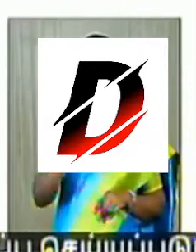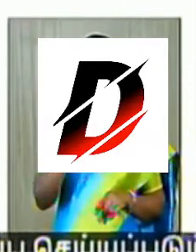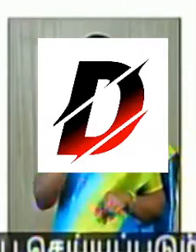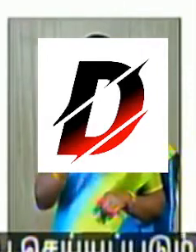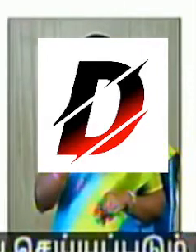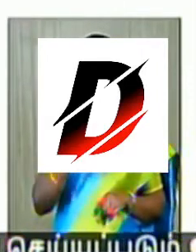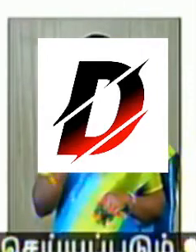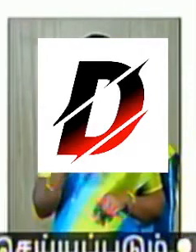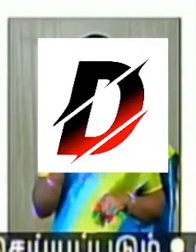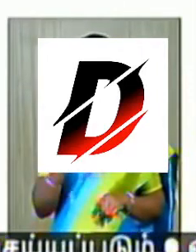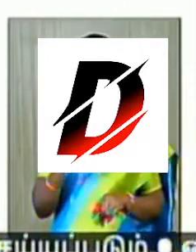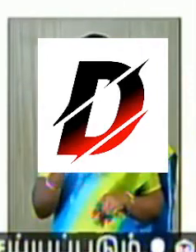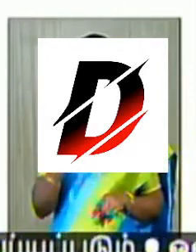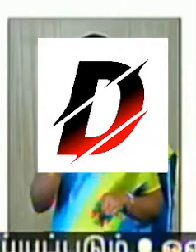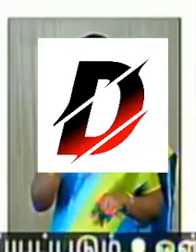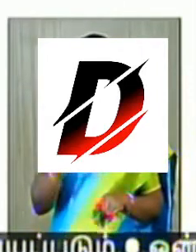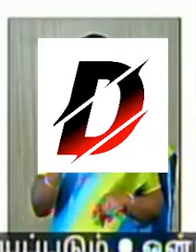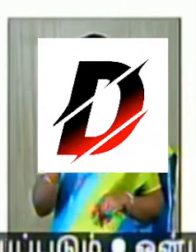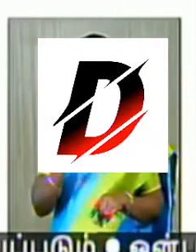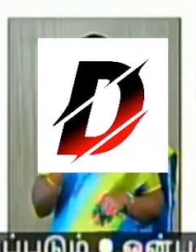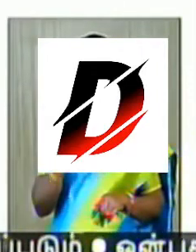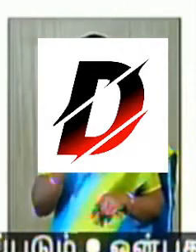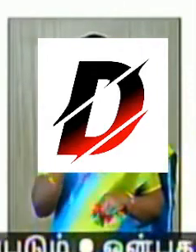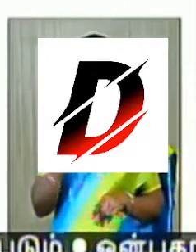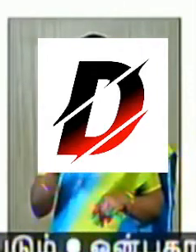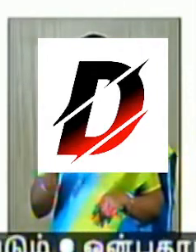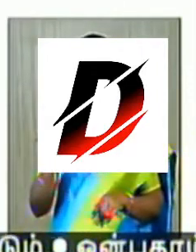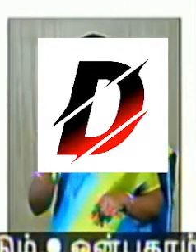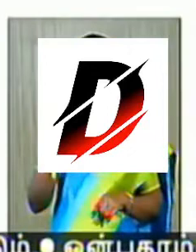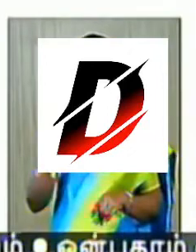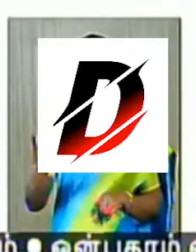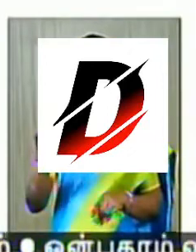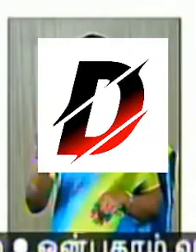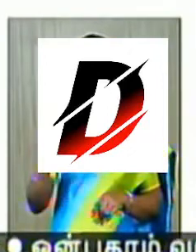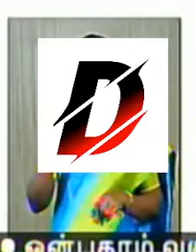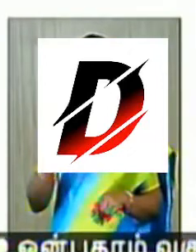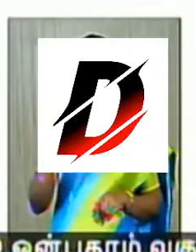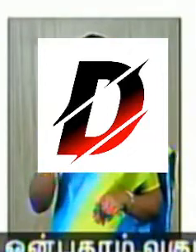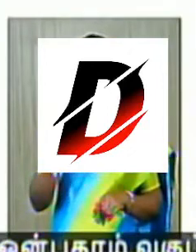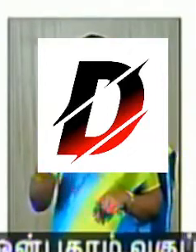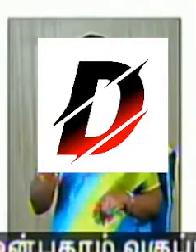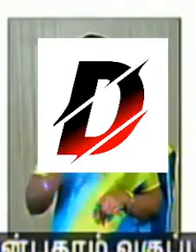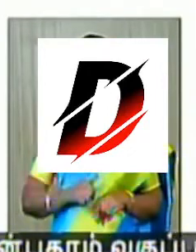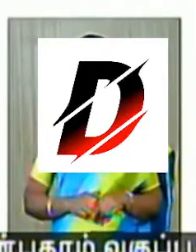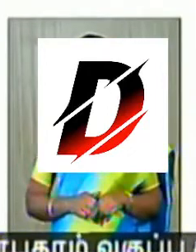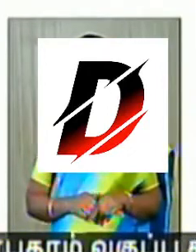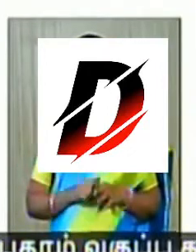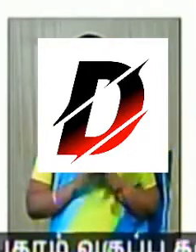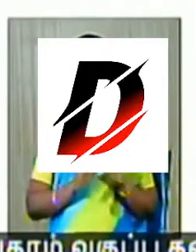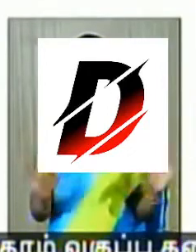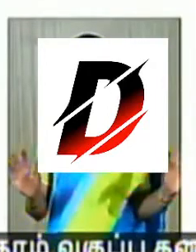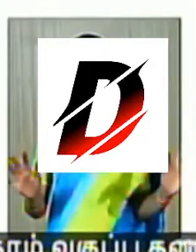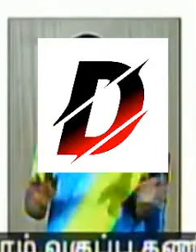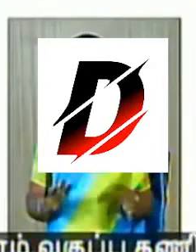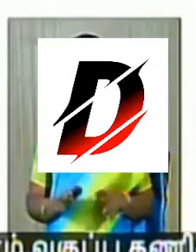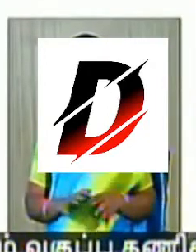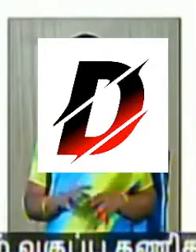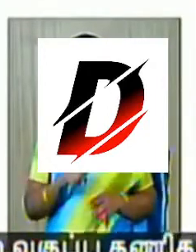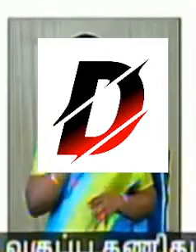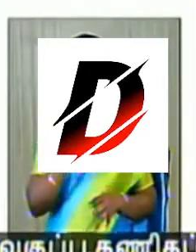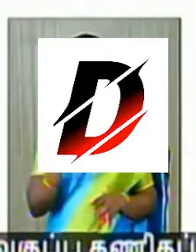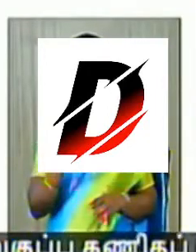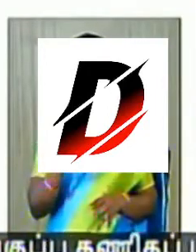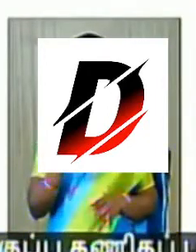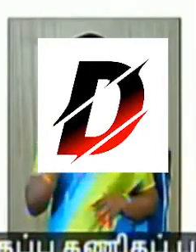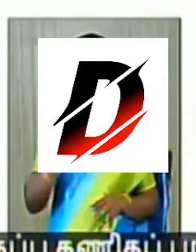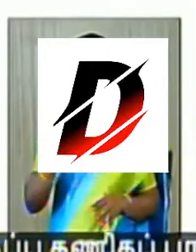முதல் நிறைய இப்படி ஃபில்லப் பண்ணிடுறோம். ஃபில்லப் பண்ணியாச்சா? அடுத்தது பார்த்தீங்கன்னா எல்லாமே -9 தானே, எக்ஸ்ட்ராமே இல்லை, மார்லி